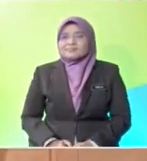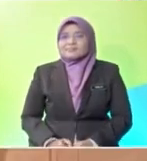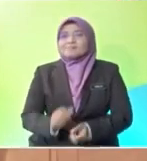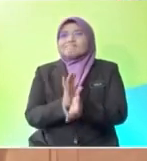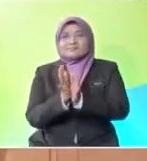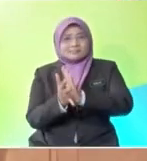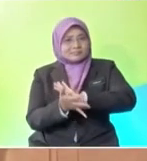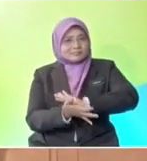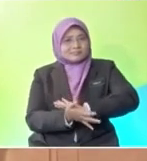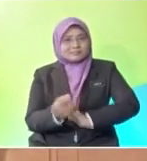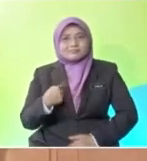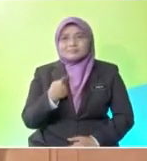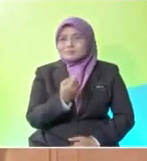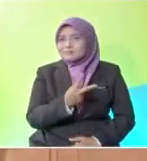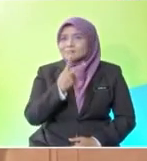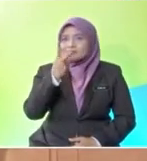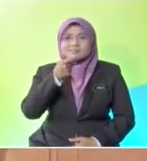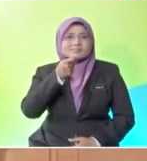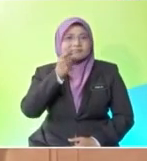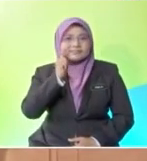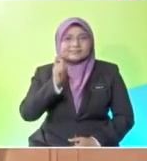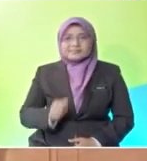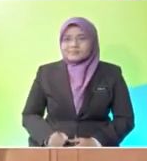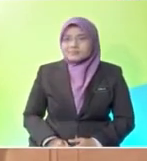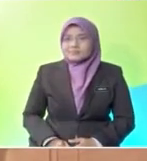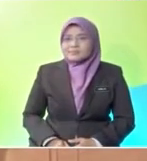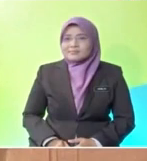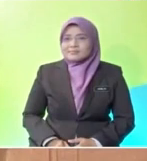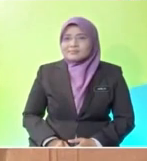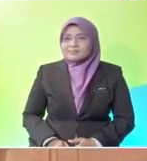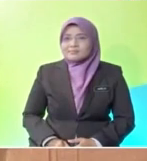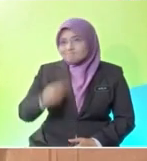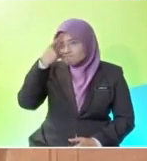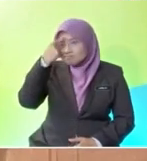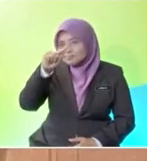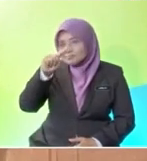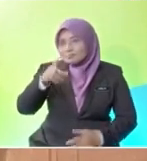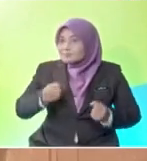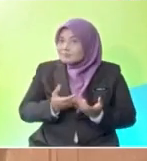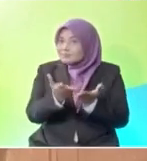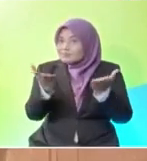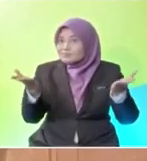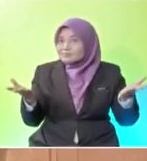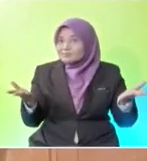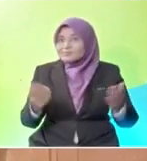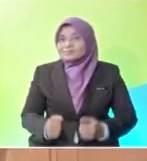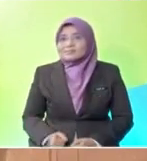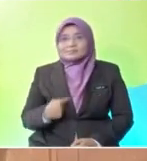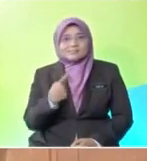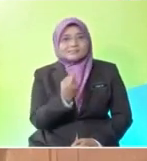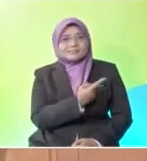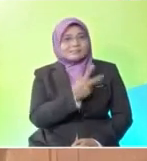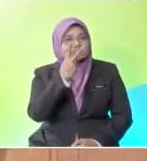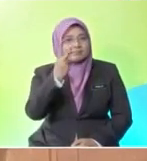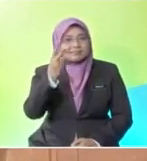kita tengok nah ini kita udah masuk yang untuk sesi pertentangan dan dokumentasi kita tengok pada slide